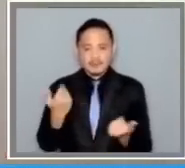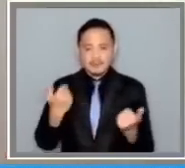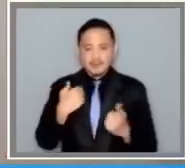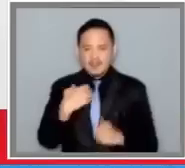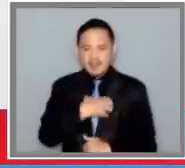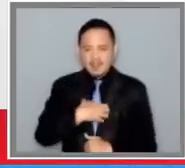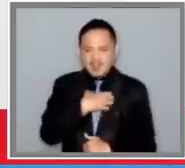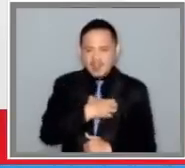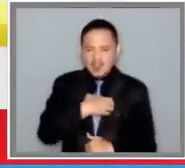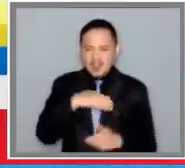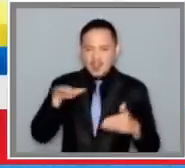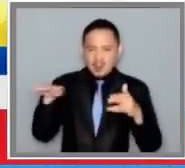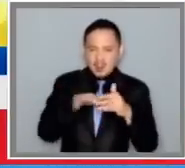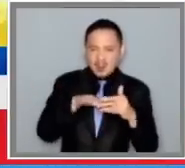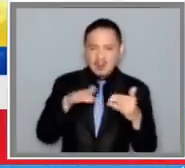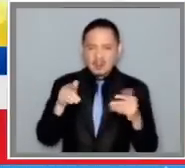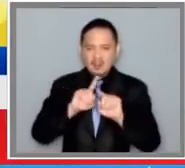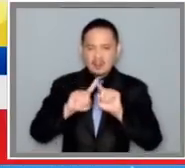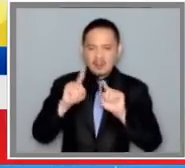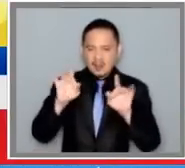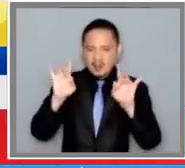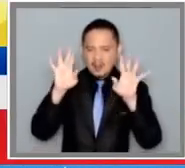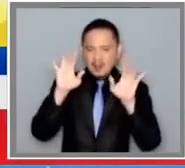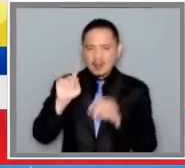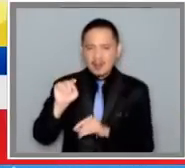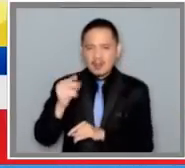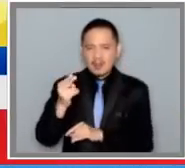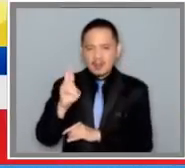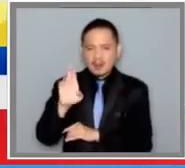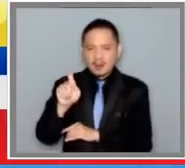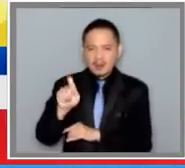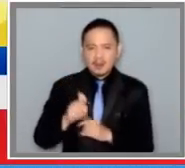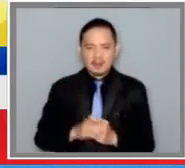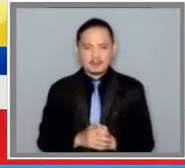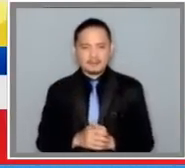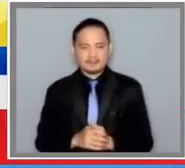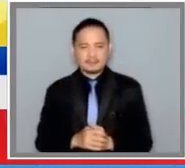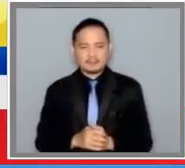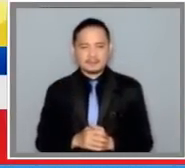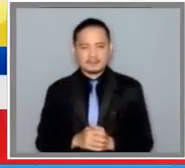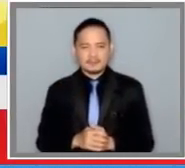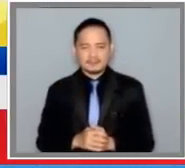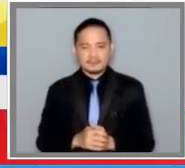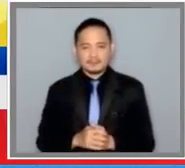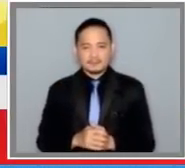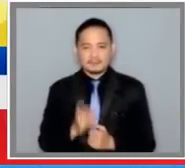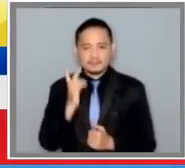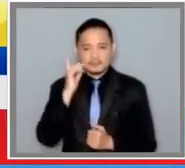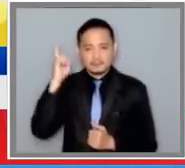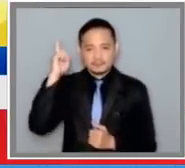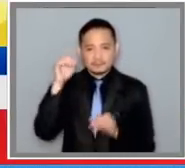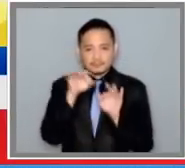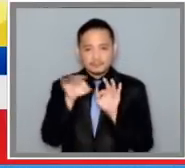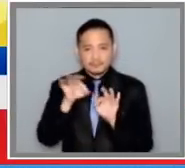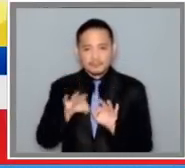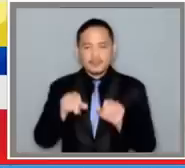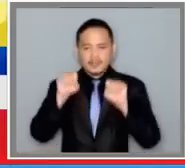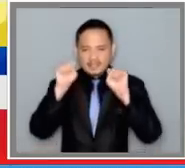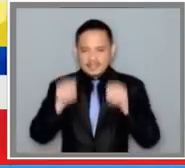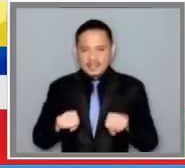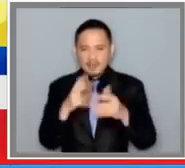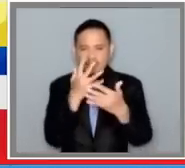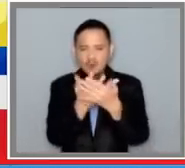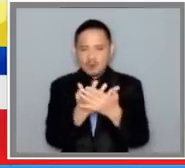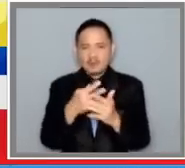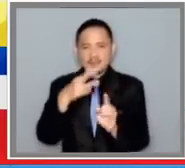grave threat. Po ay pagkakakulong po ng naigit 6 na buwan. Itong oral defamation at